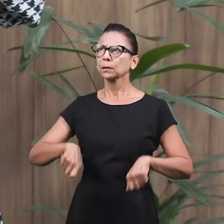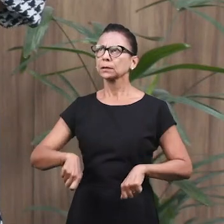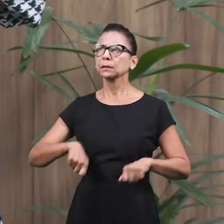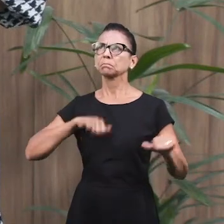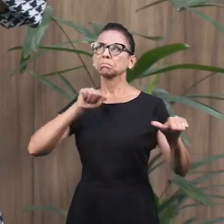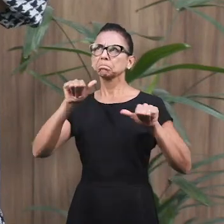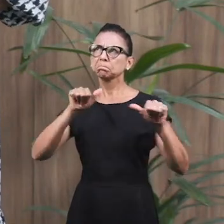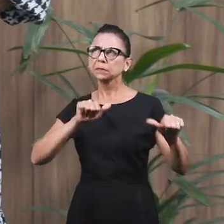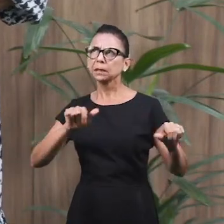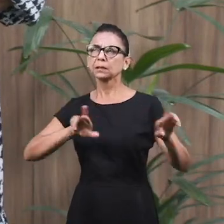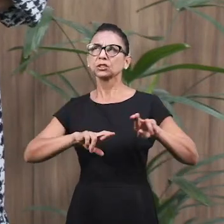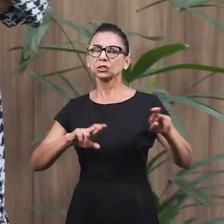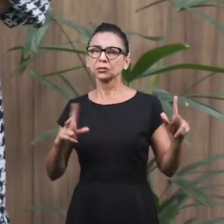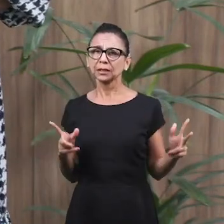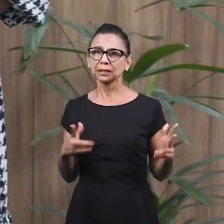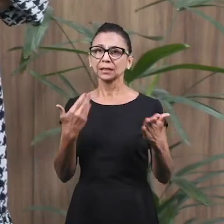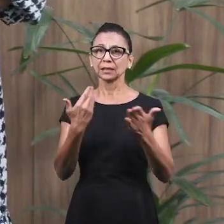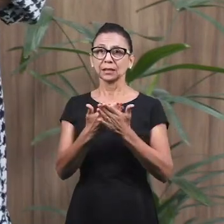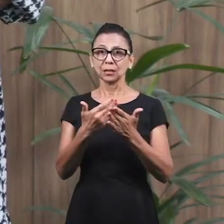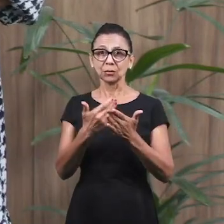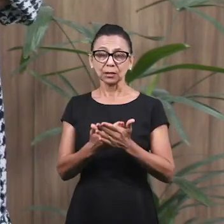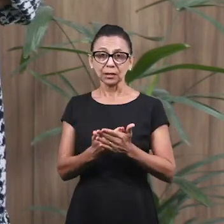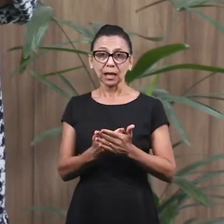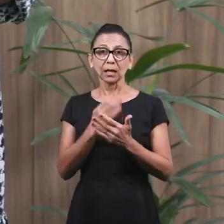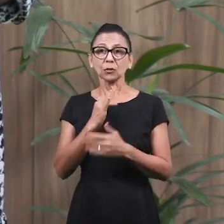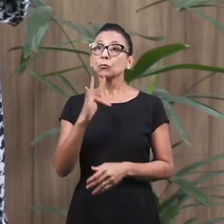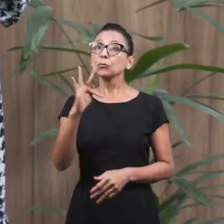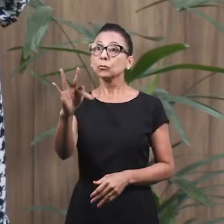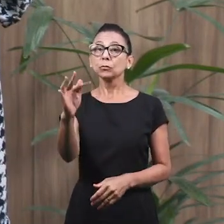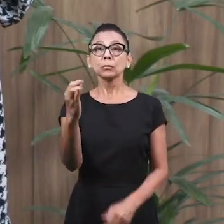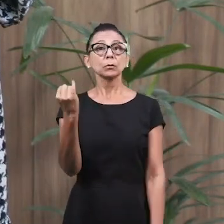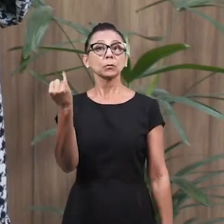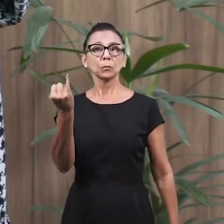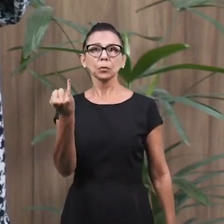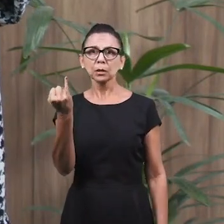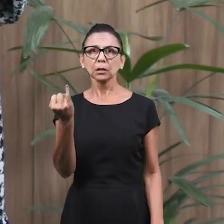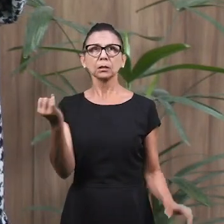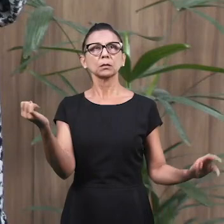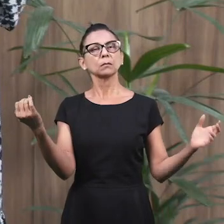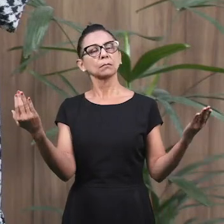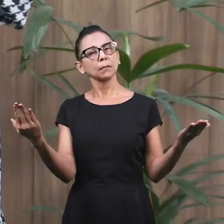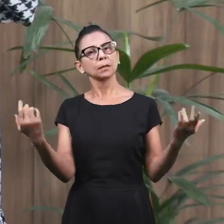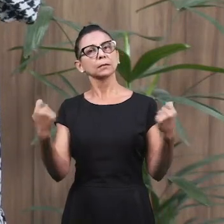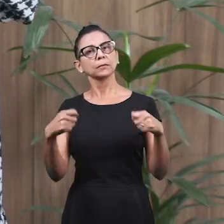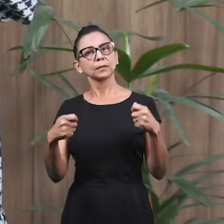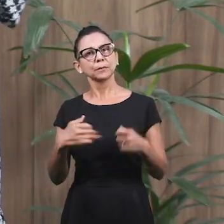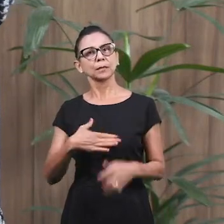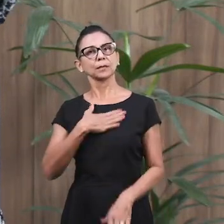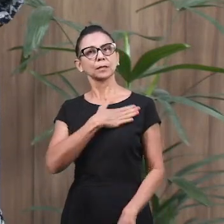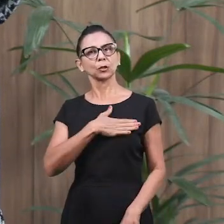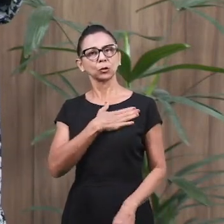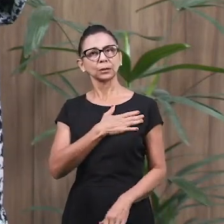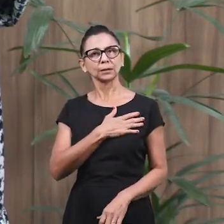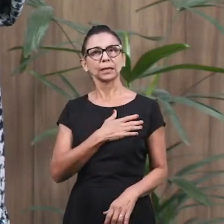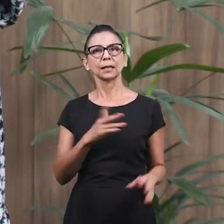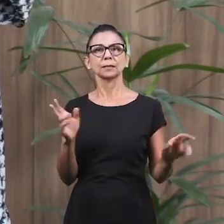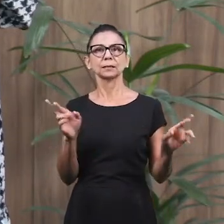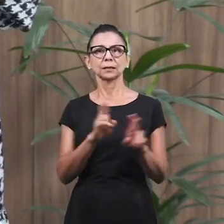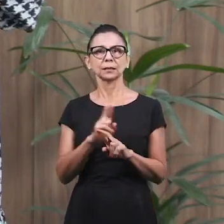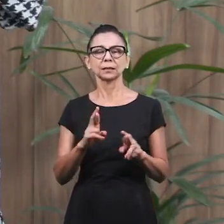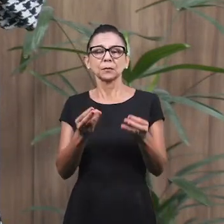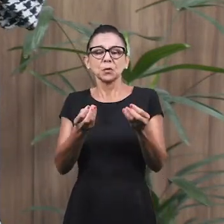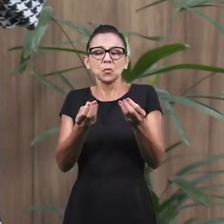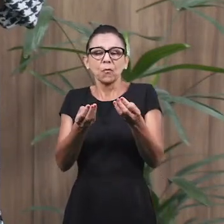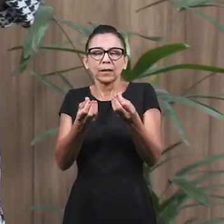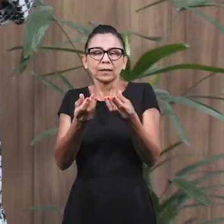нам нужно обращать внимание на то, что мы делаем, потому что обучение – это вложение, которое мы